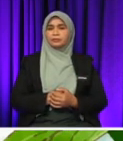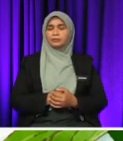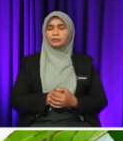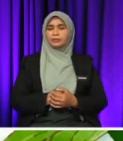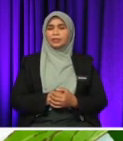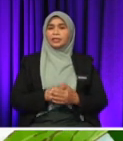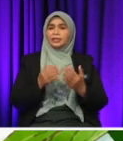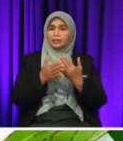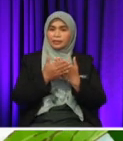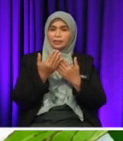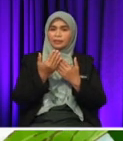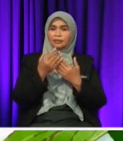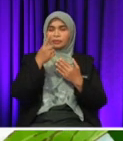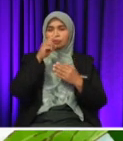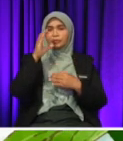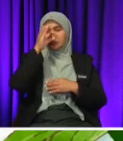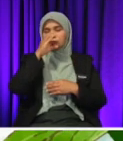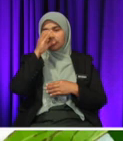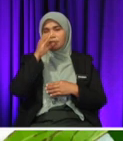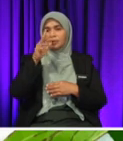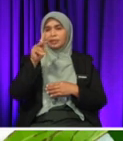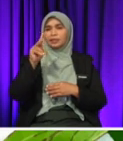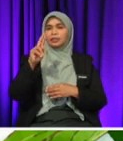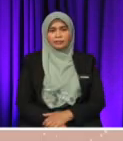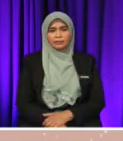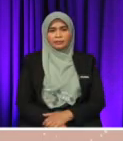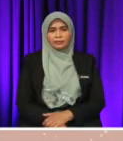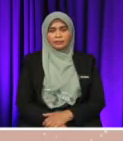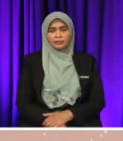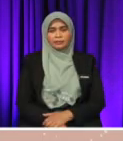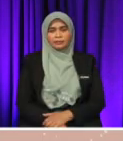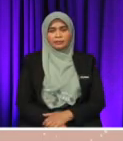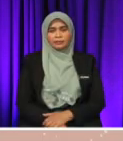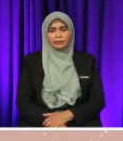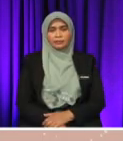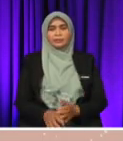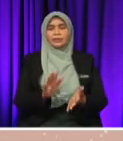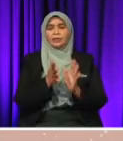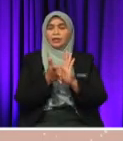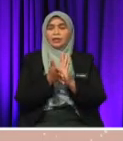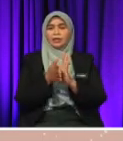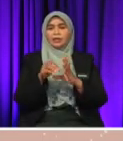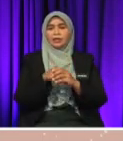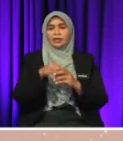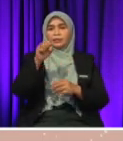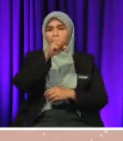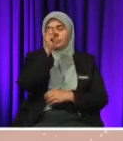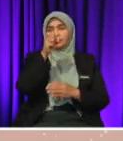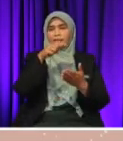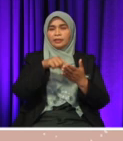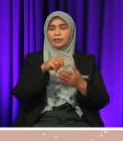tadi jadi senang karena cari kritikan Sanjungan ini Nah kita lihat